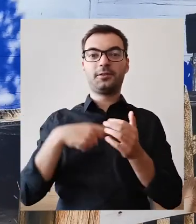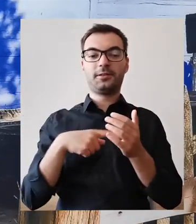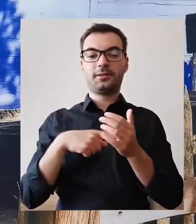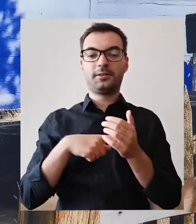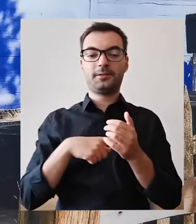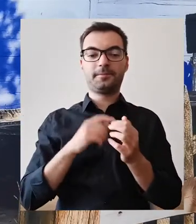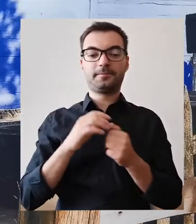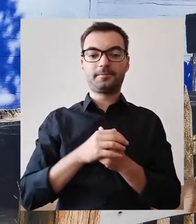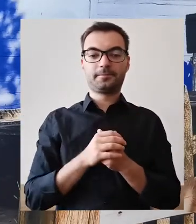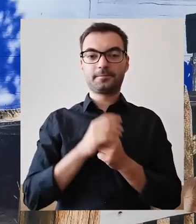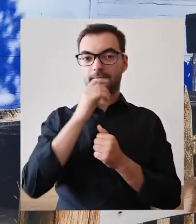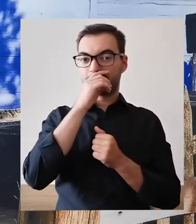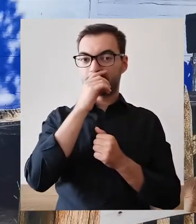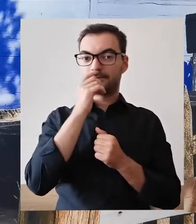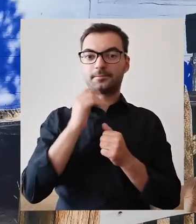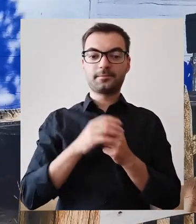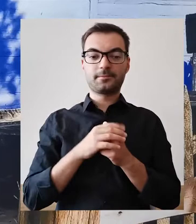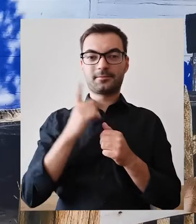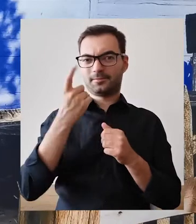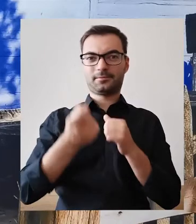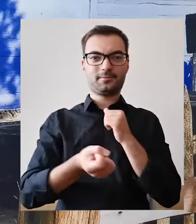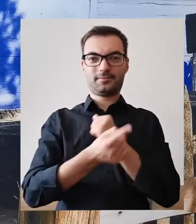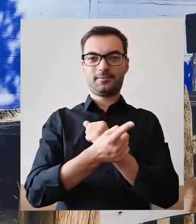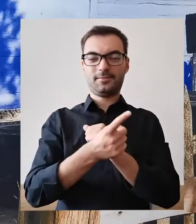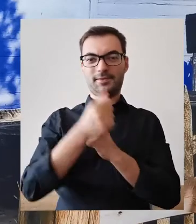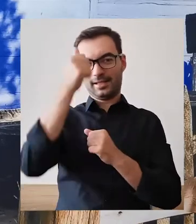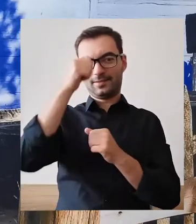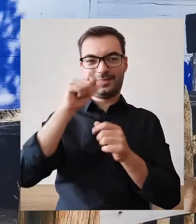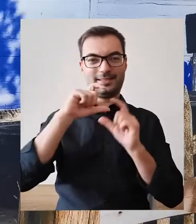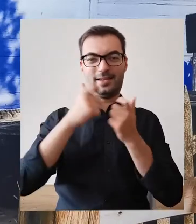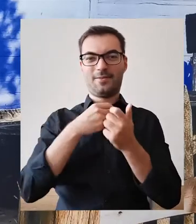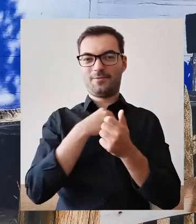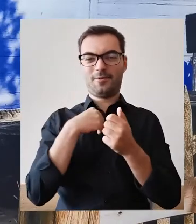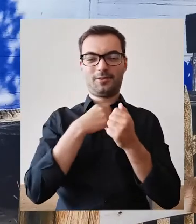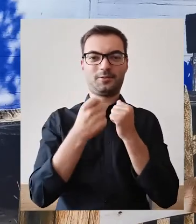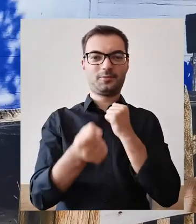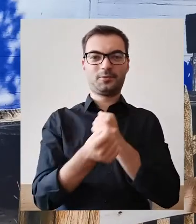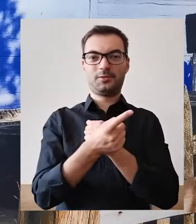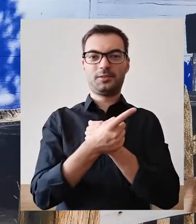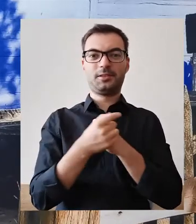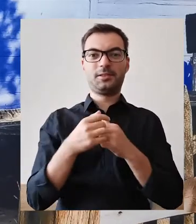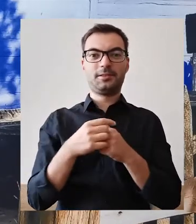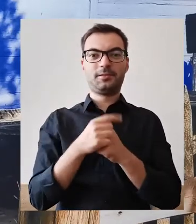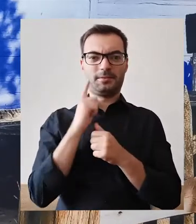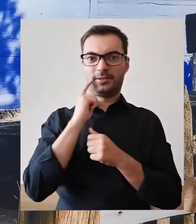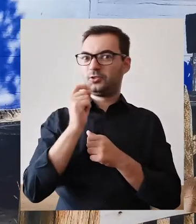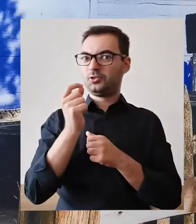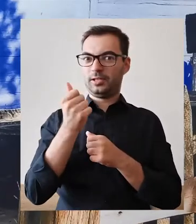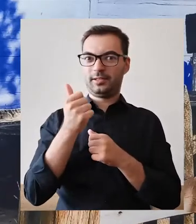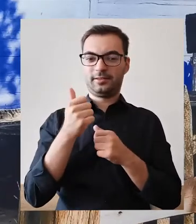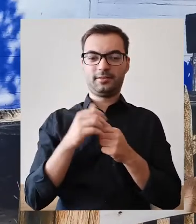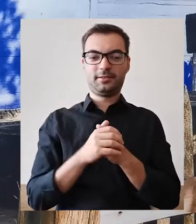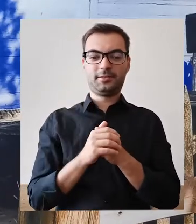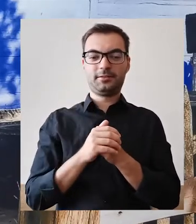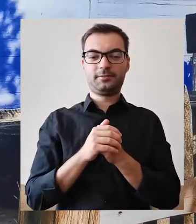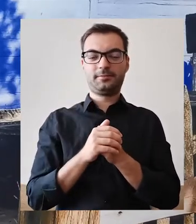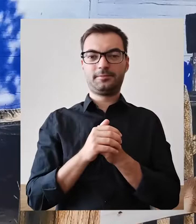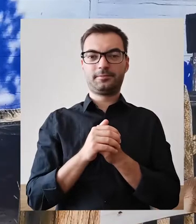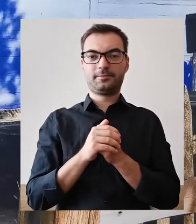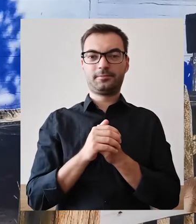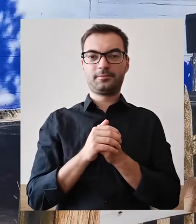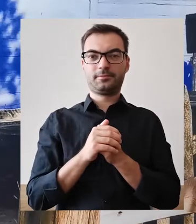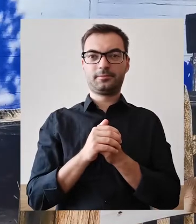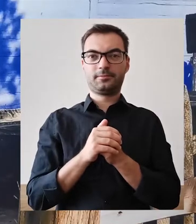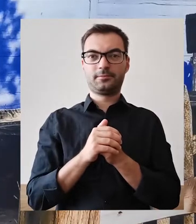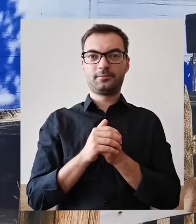to jedyna miejscowość o takiej nazwie w całej polsce a to wcale się tak często nie zdarza biorąc pod uwagę to że